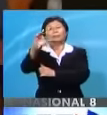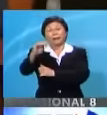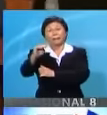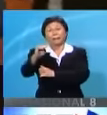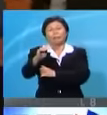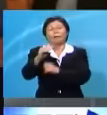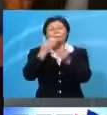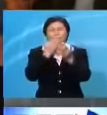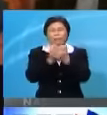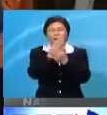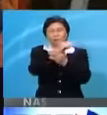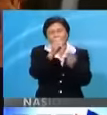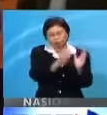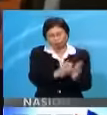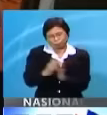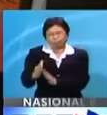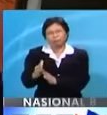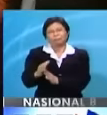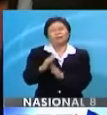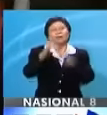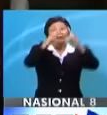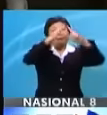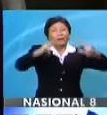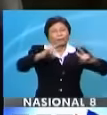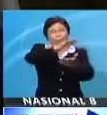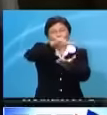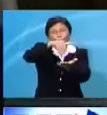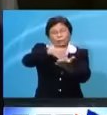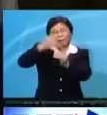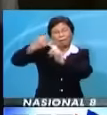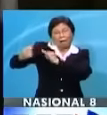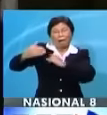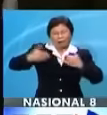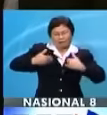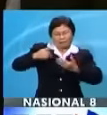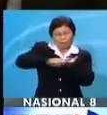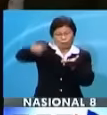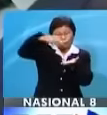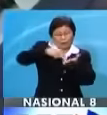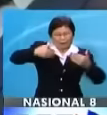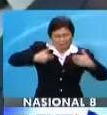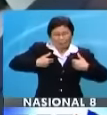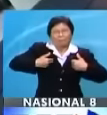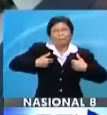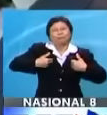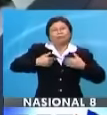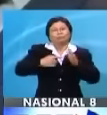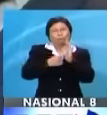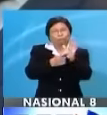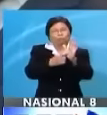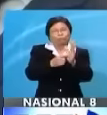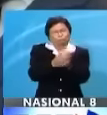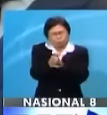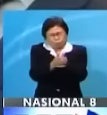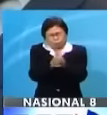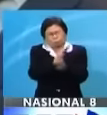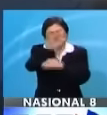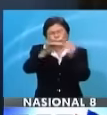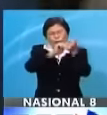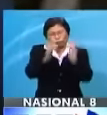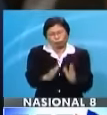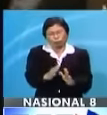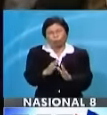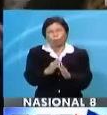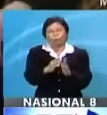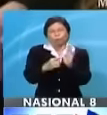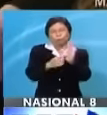disifatkan baik dan teratur. Katanya kamp pusat terakhir yang akan diadakan minggu ini juga membayangkan kesungguhan semua atlet untuk memberikan